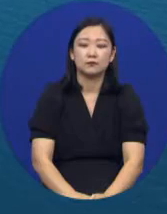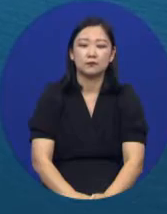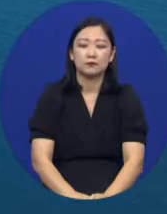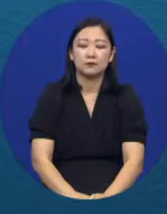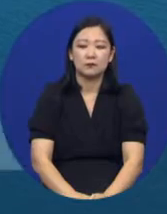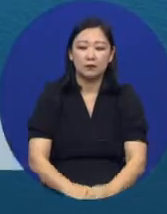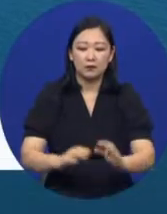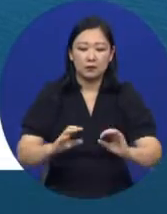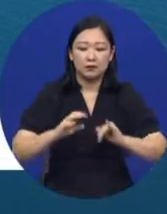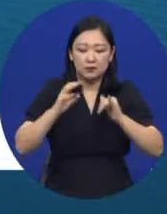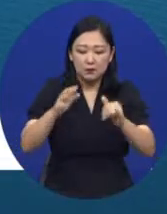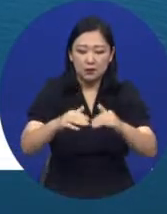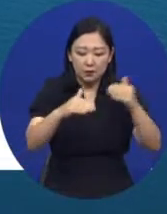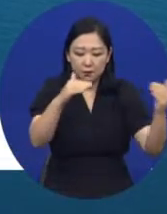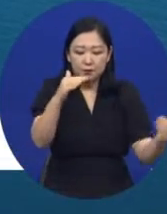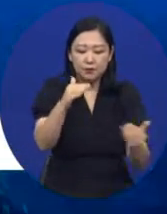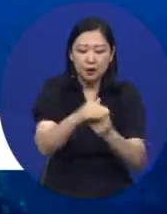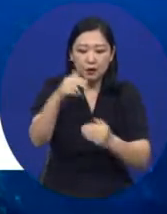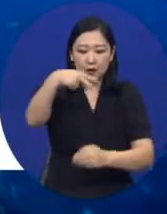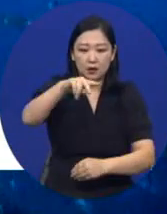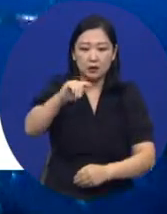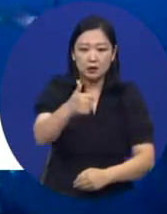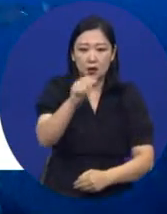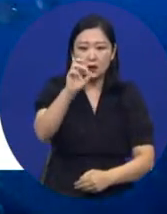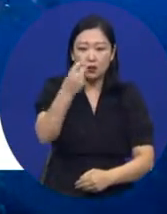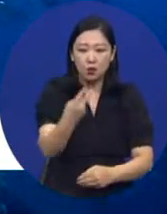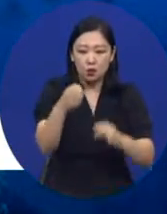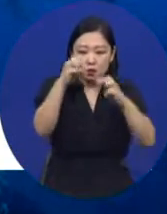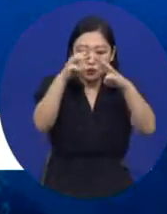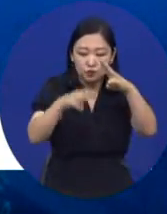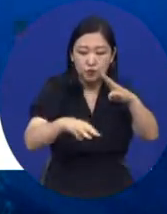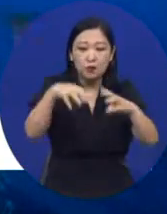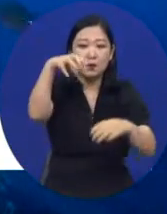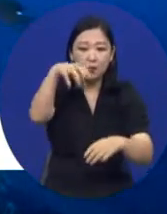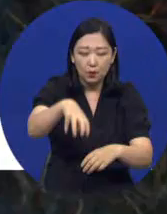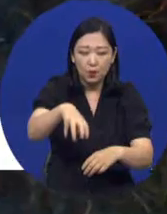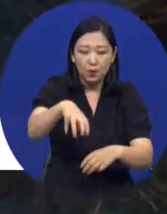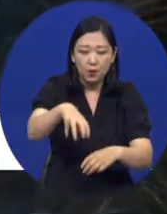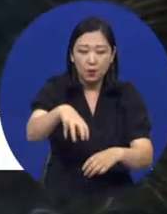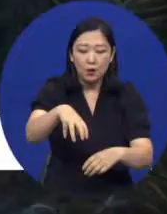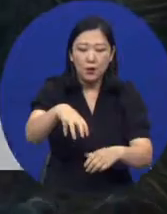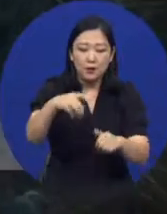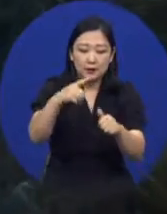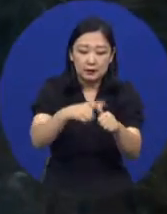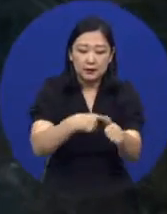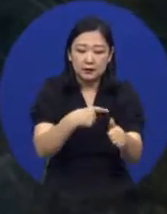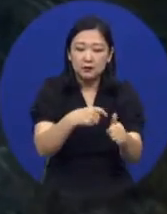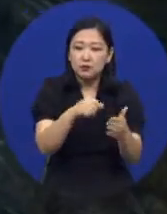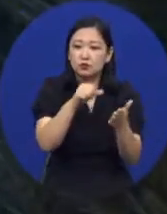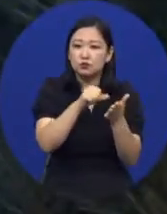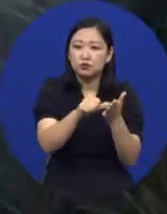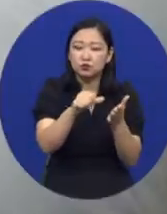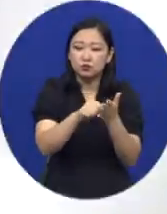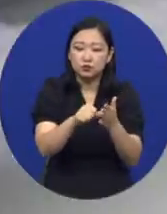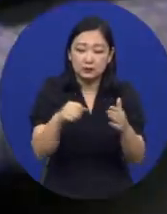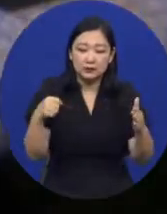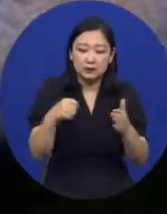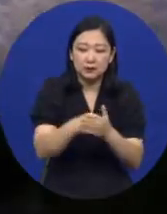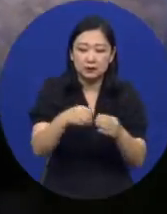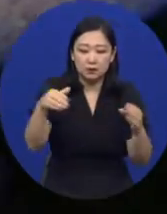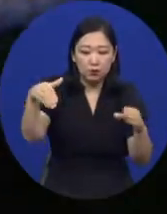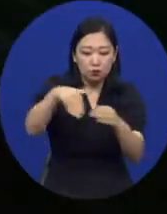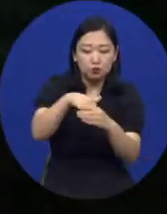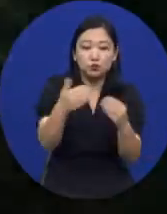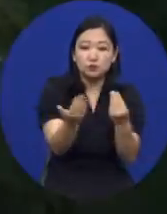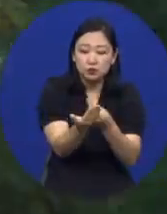세계 최대 연산호 군락지로 유네스코 생물권 보전지역과 천연기념물로 지정된 문섬. 그런데